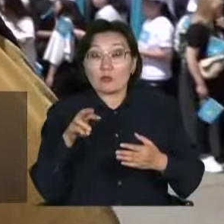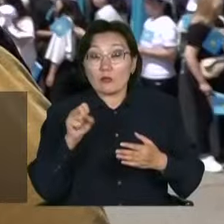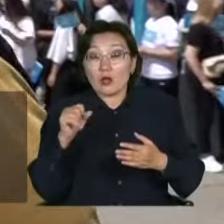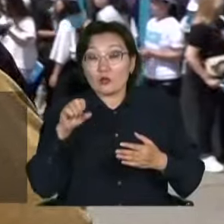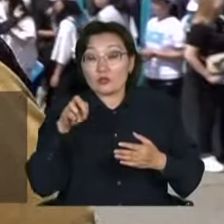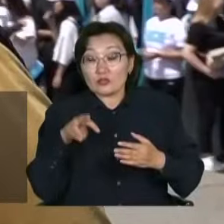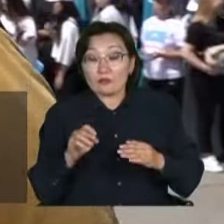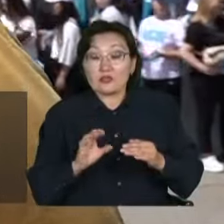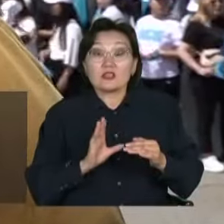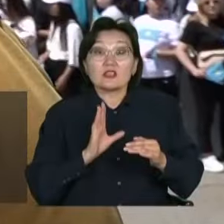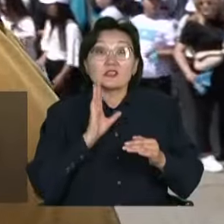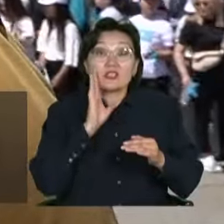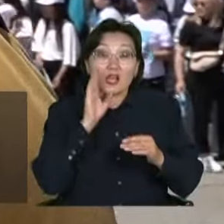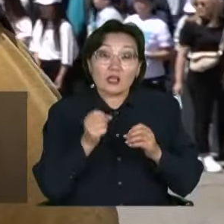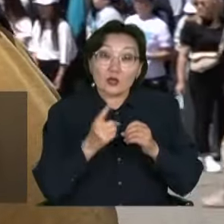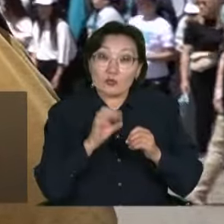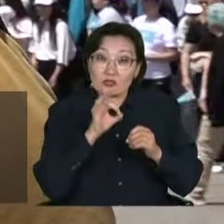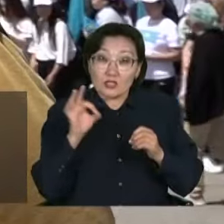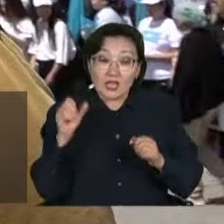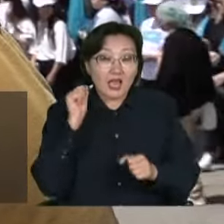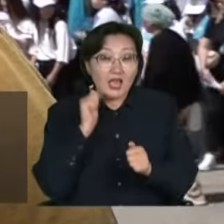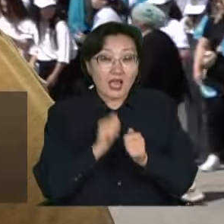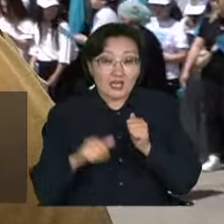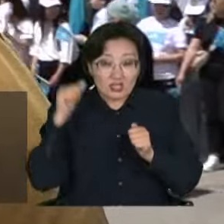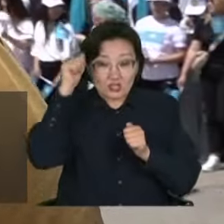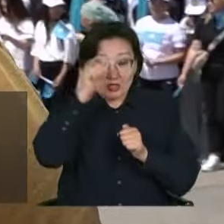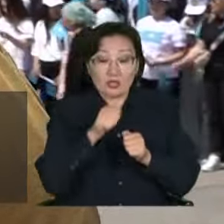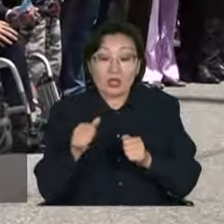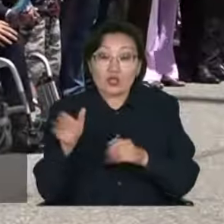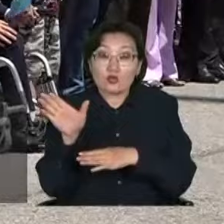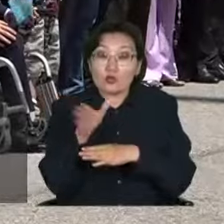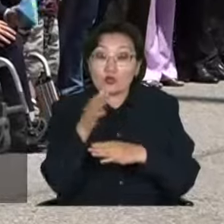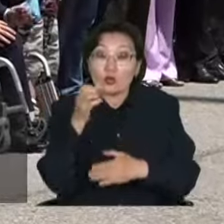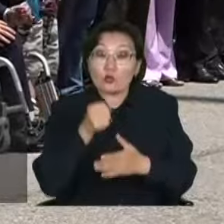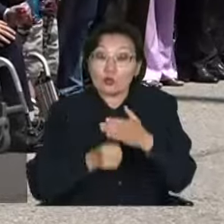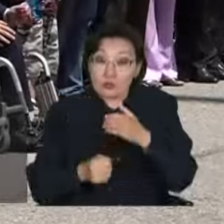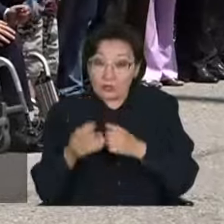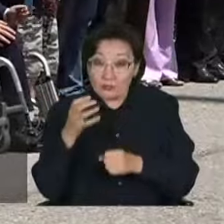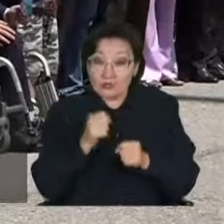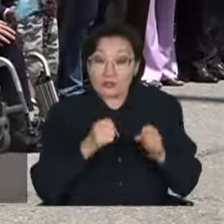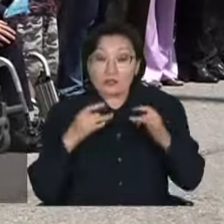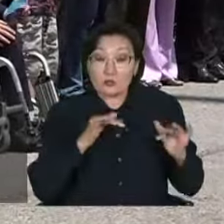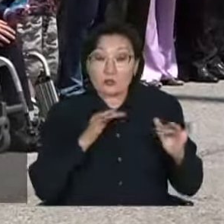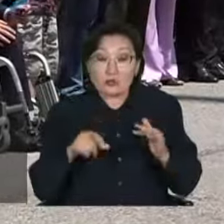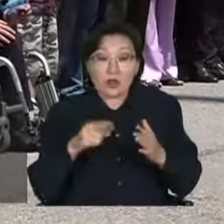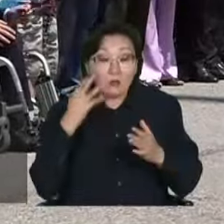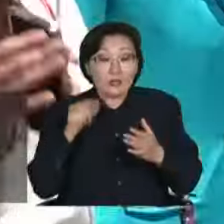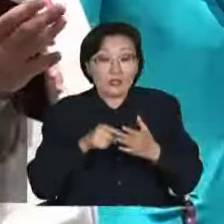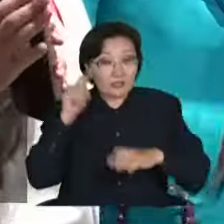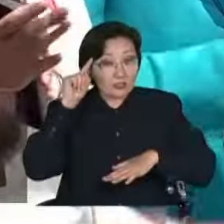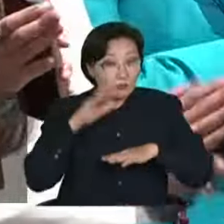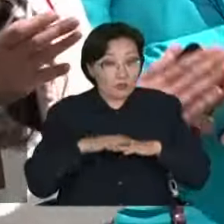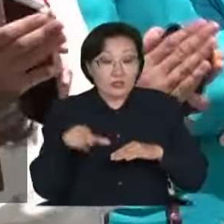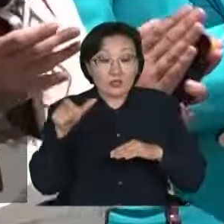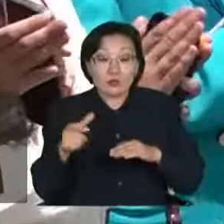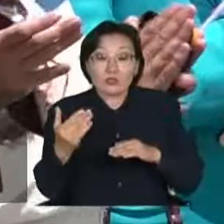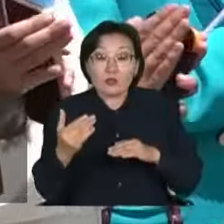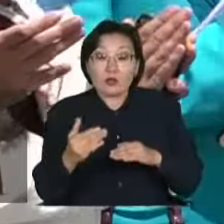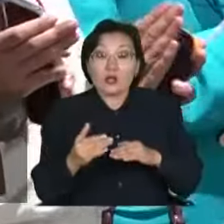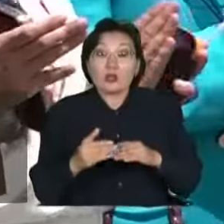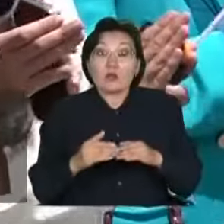11:00-де біз әр жылы туды көтереміз. Соған біз жиналып отырмыз. Мерекелік жиынға Алматы қаласының әкімі Ерболат Досаевпен қатар